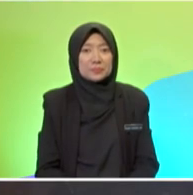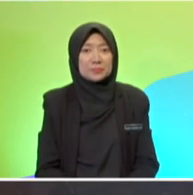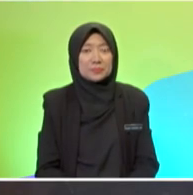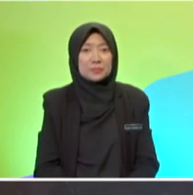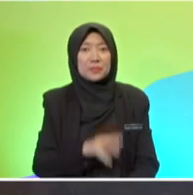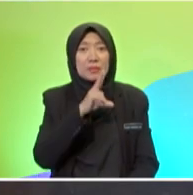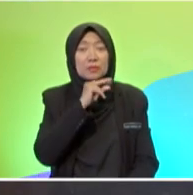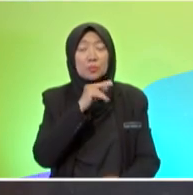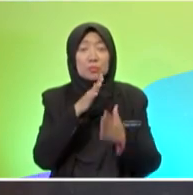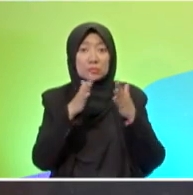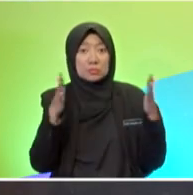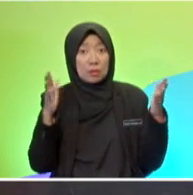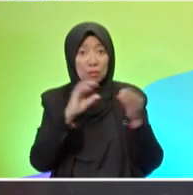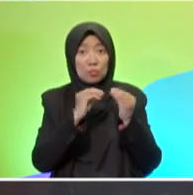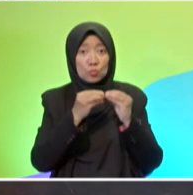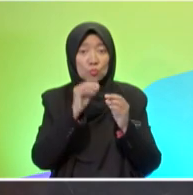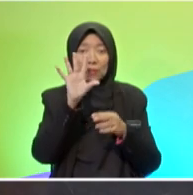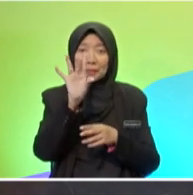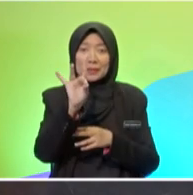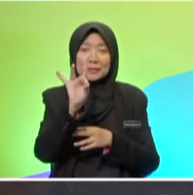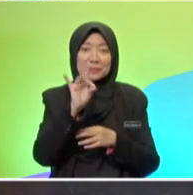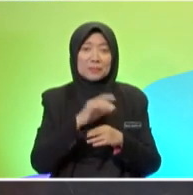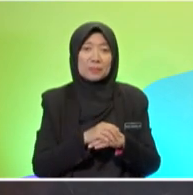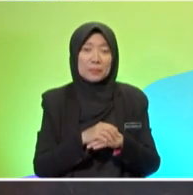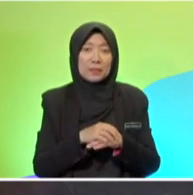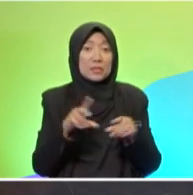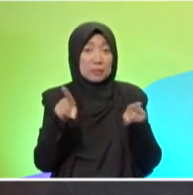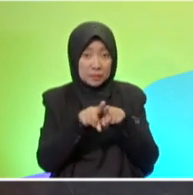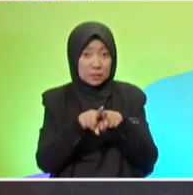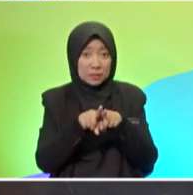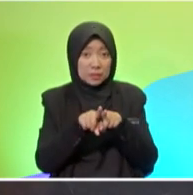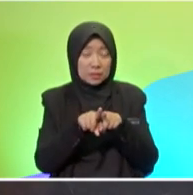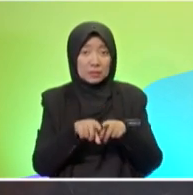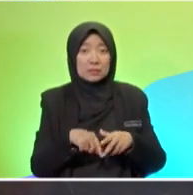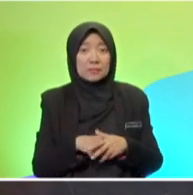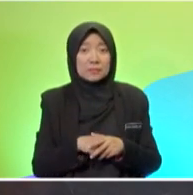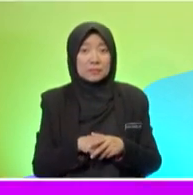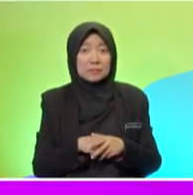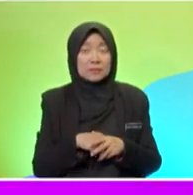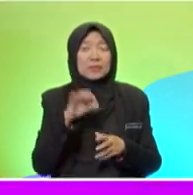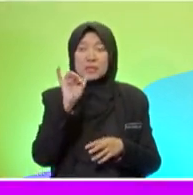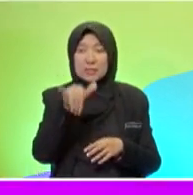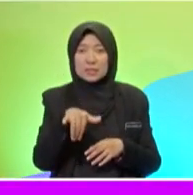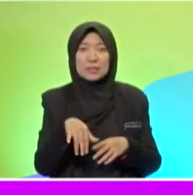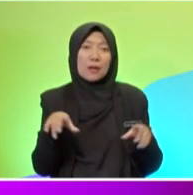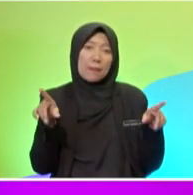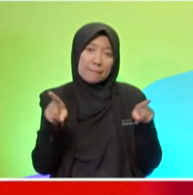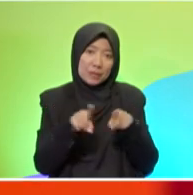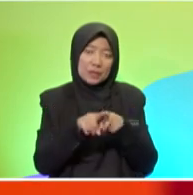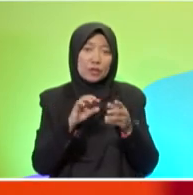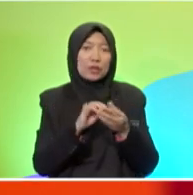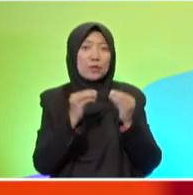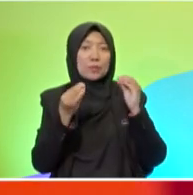Itiknya besarlah nombor lapan ni. Okey. Sama tak? Okey. Sama. Nombor